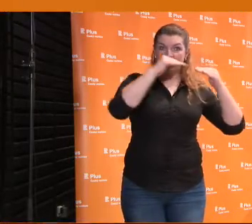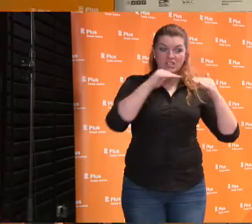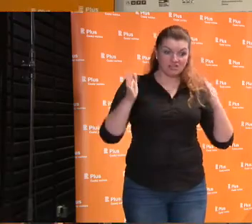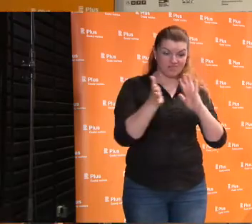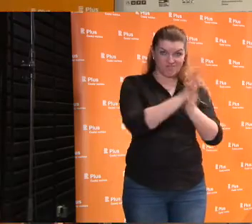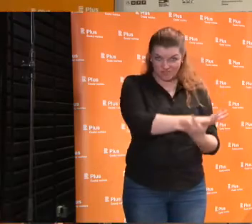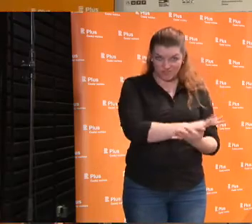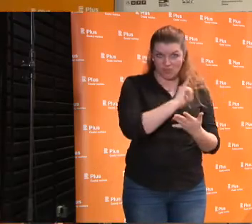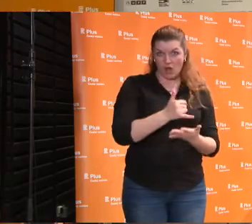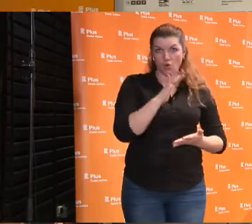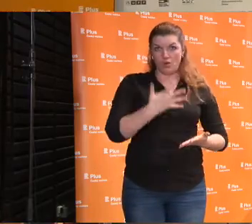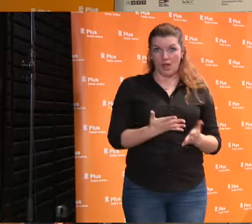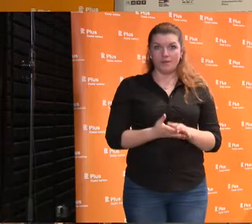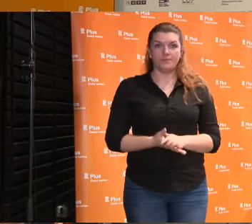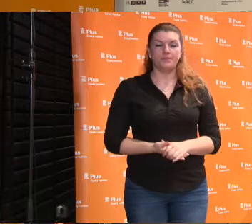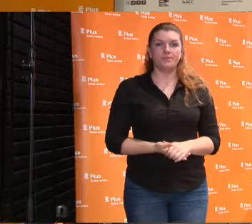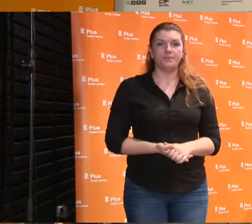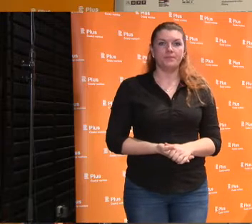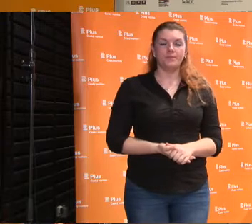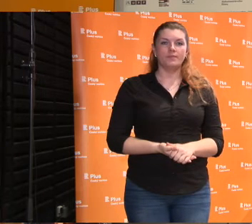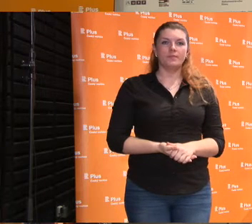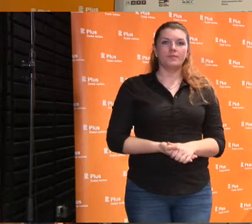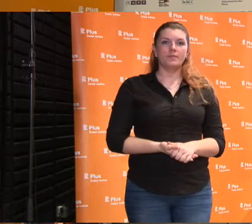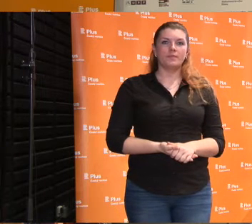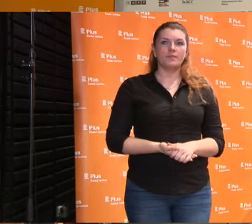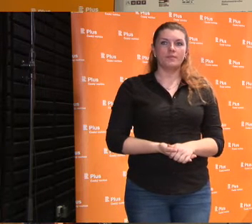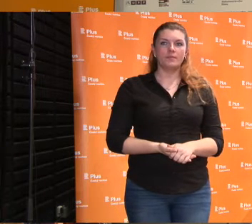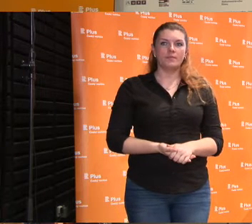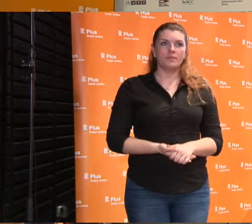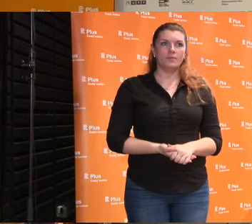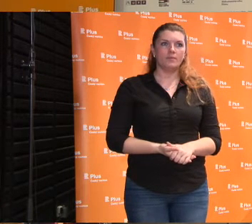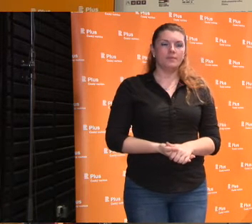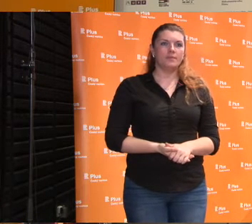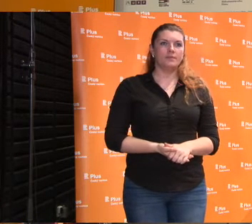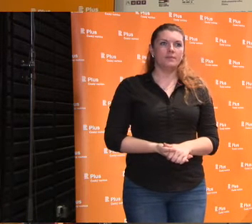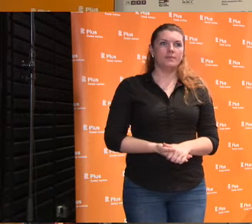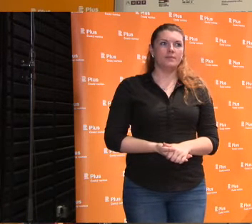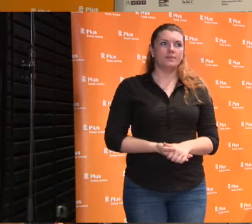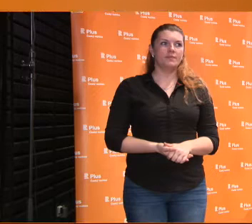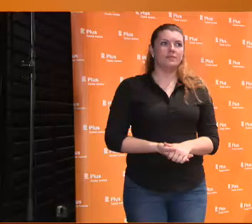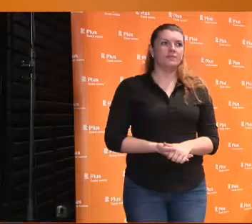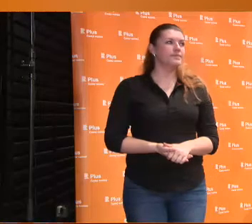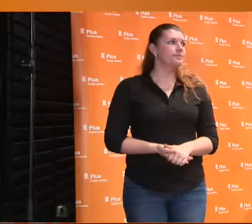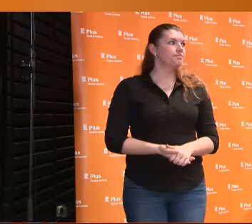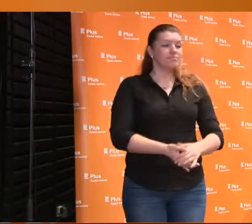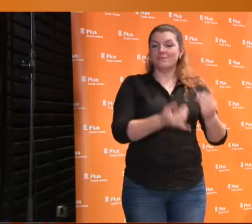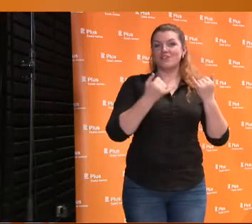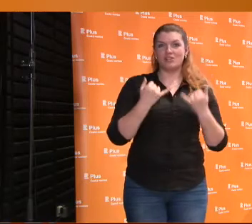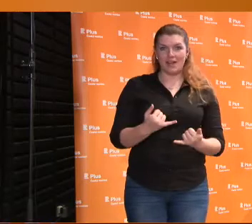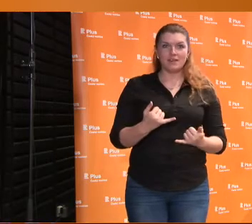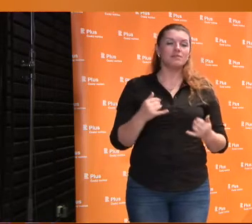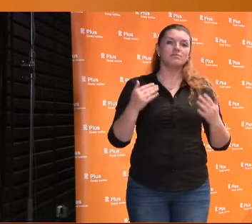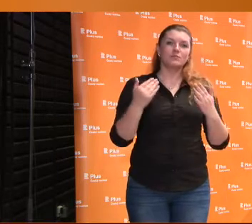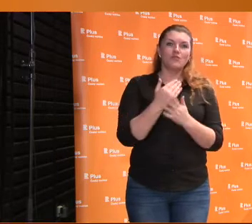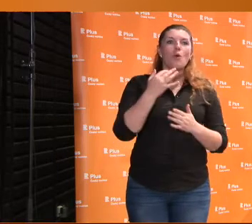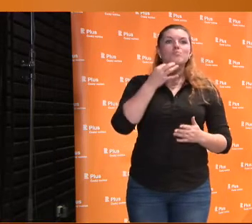Posloucháte veřejnou debatu Českého rozhlasu Plus. Dnes živě z Jihlavy. A opět poprosím jenom o